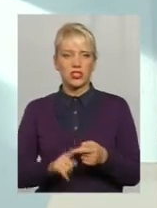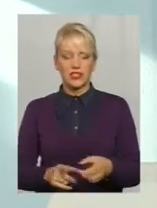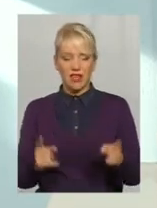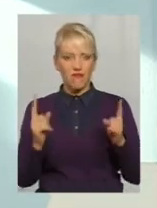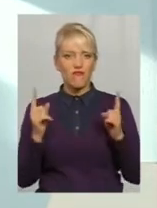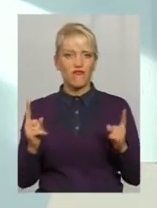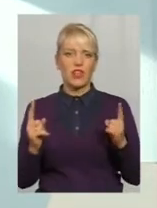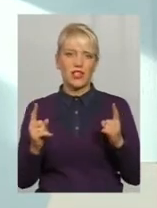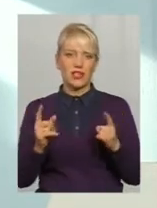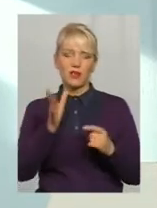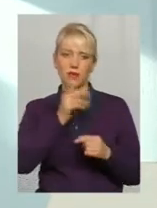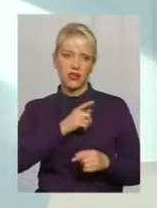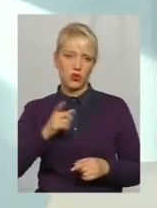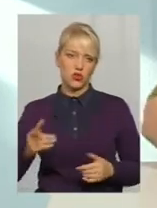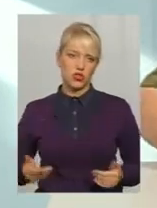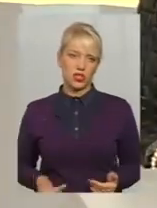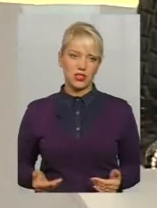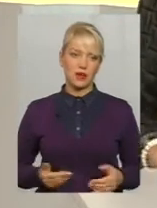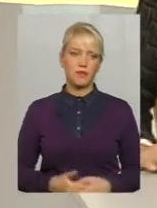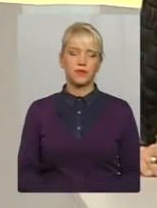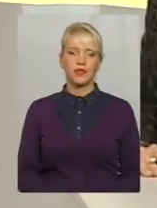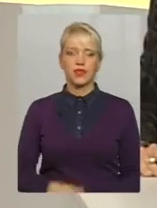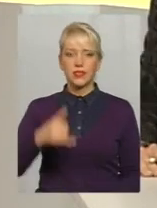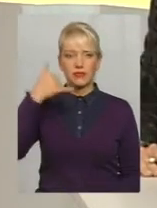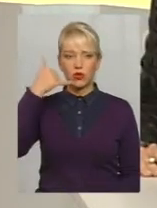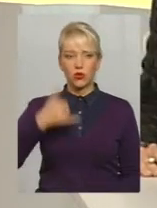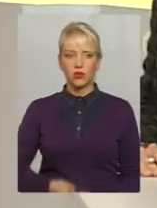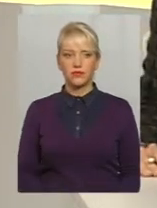відрізок і великий період життя. Прошу. У нас є дзвінок, слухаємо вас.